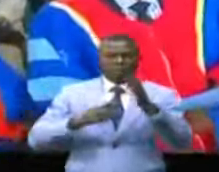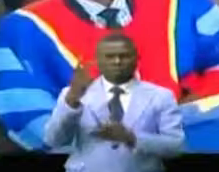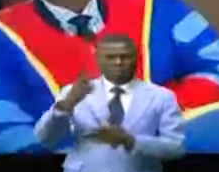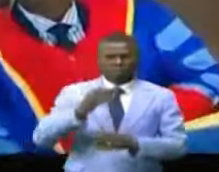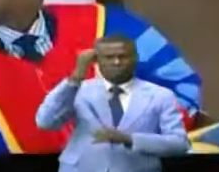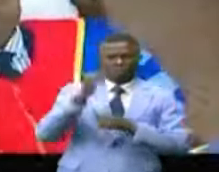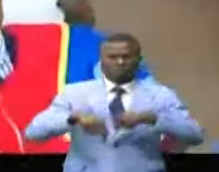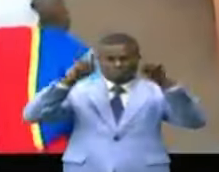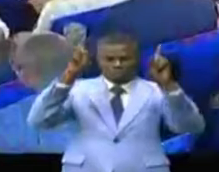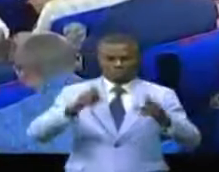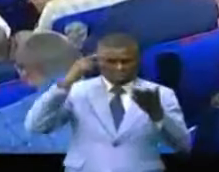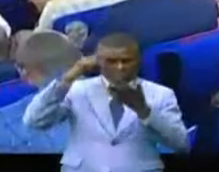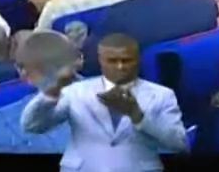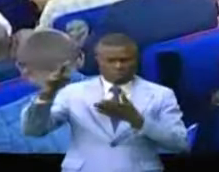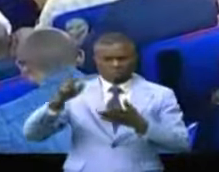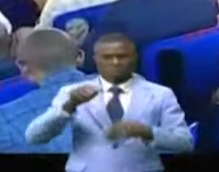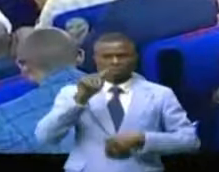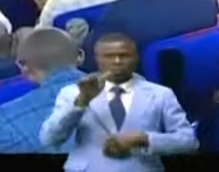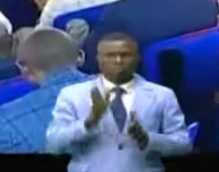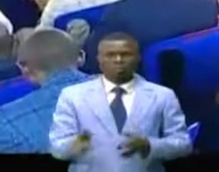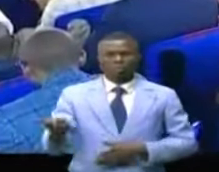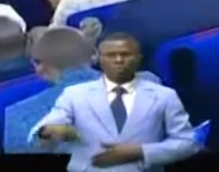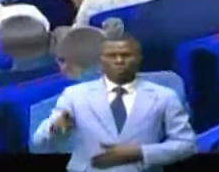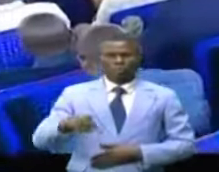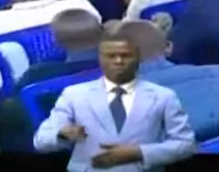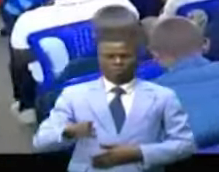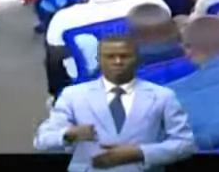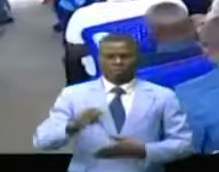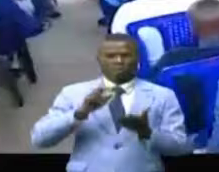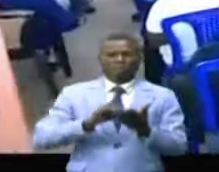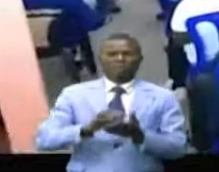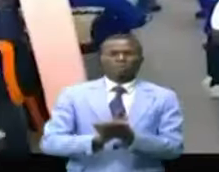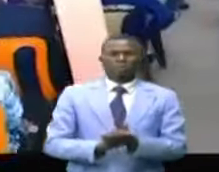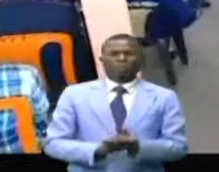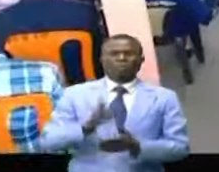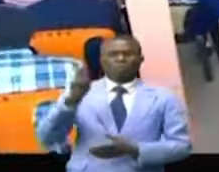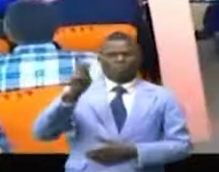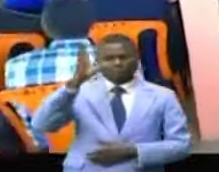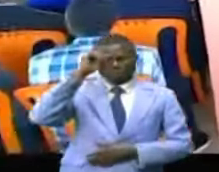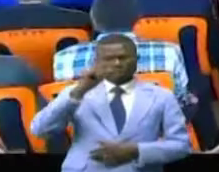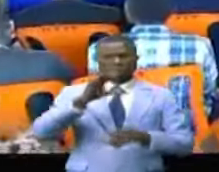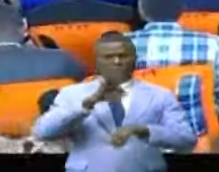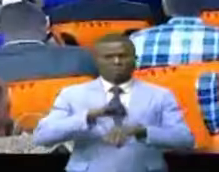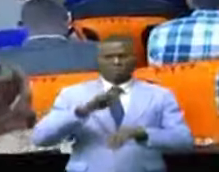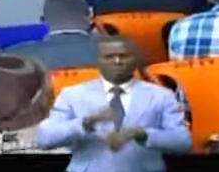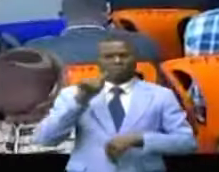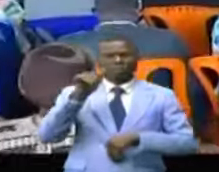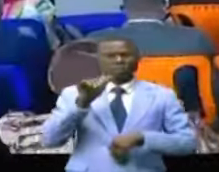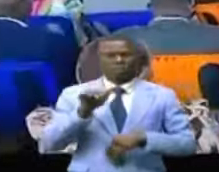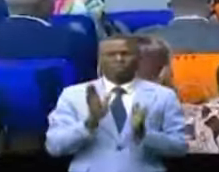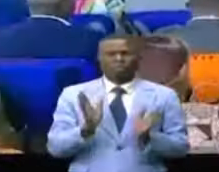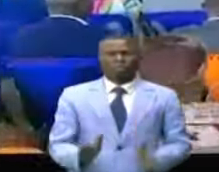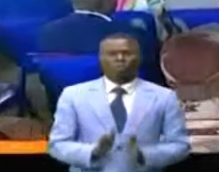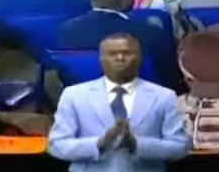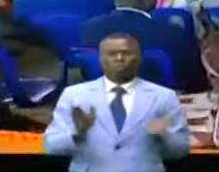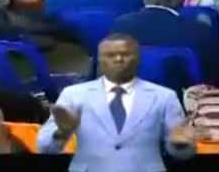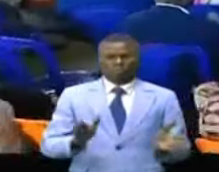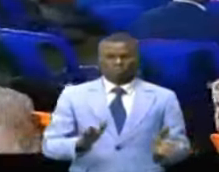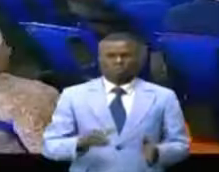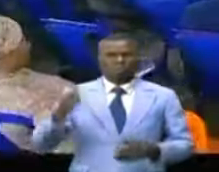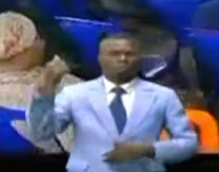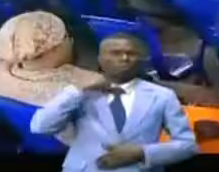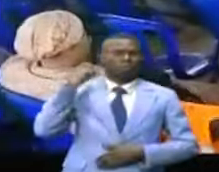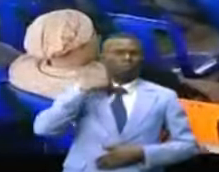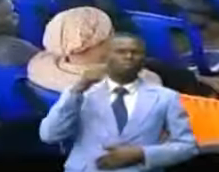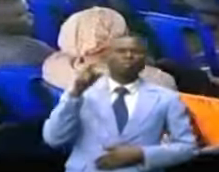clôture de l'année académique, dont le directeur provincial de l'EPST, Kouilou III. Occasion pour le directeur général de l'ISP Idiofa, le docteur